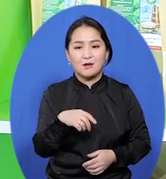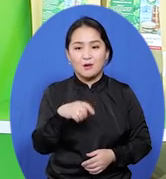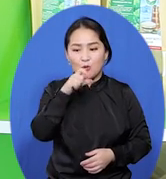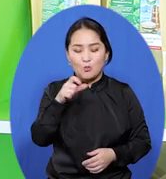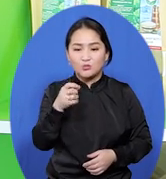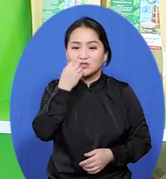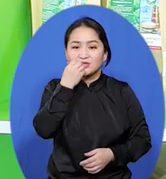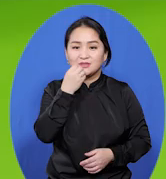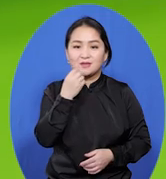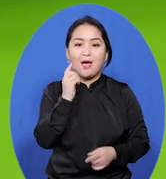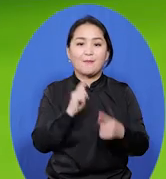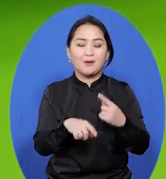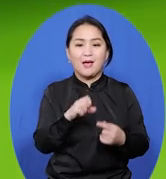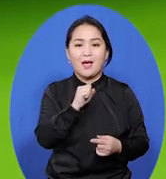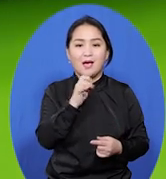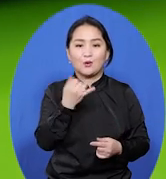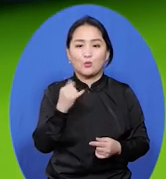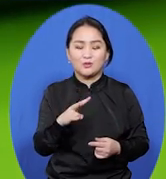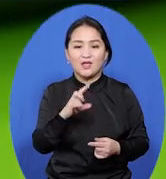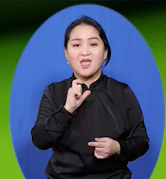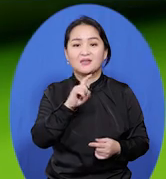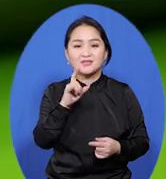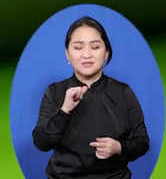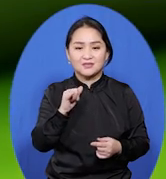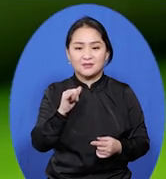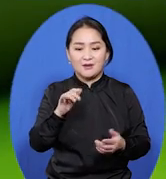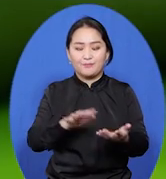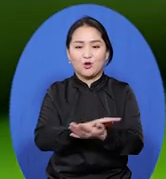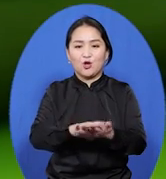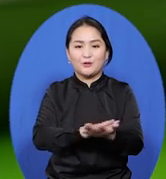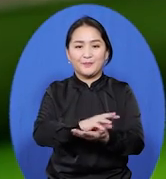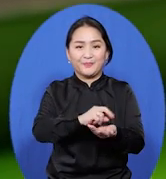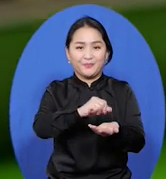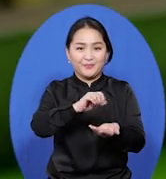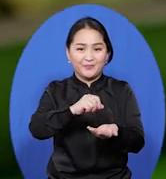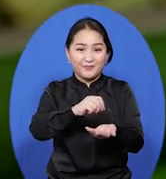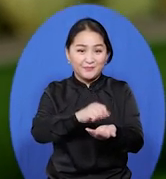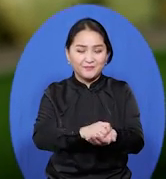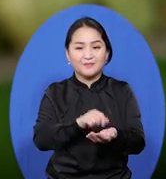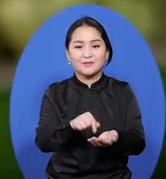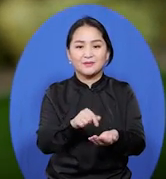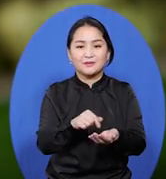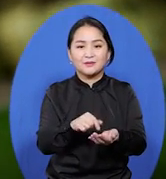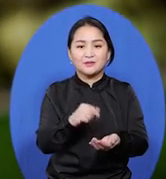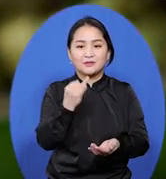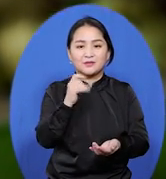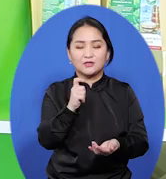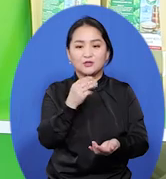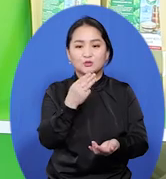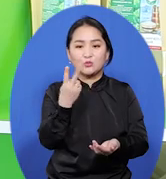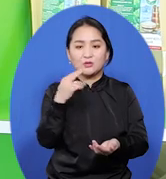хэрэглэхэд хялбараар аарул эзгий халтар арваага пүүдрэлж нунтаглаад газар дээр нь очиод энэ их шүүдэрхэн